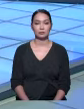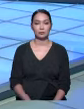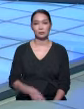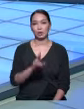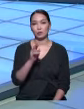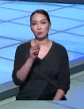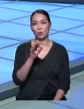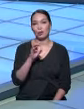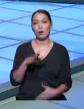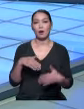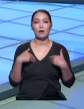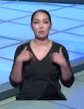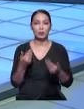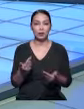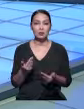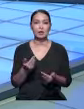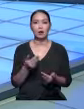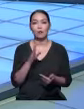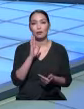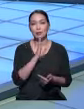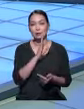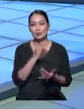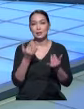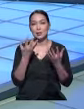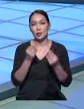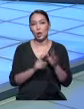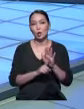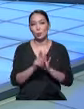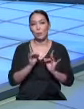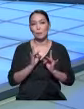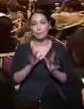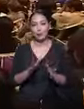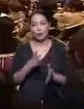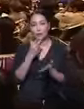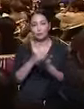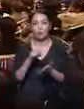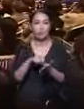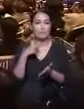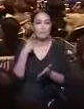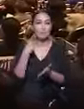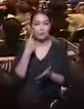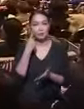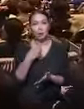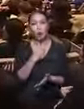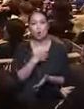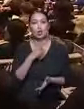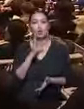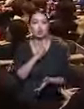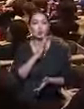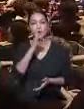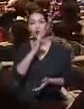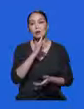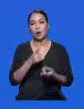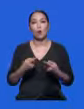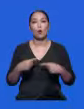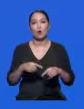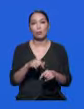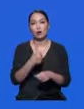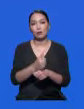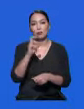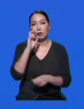Касым-Жомарт Токаев поздравил соотечественниц с наступающим праздником. В своем выступлении президент отметил роль женщин в казахстанском обществе.